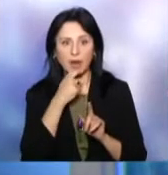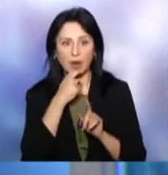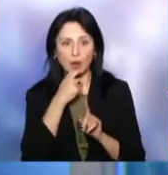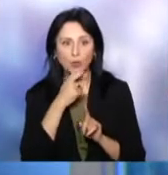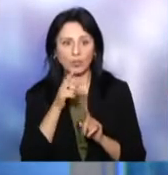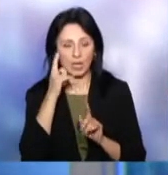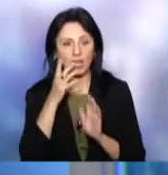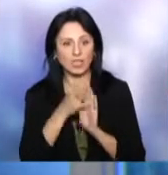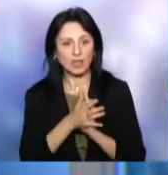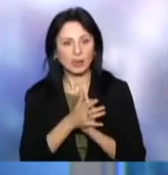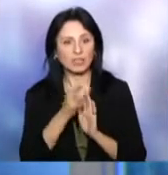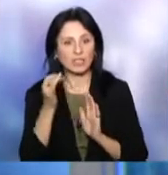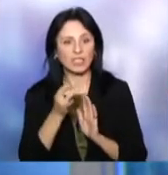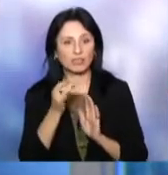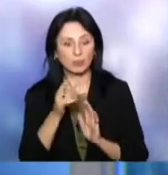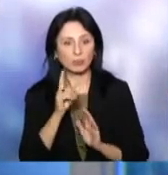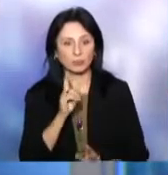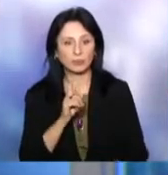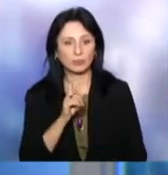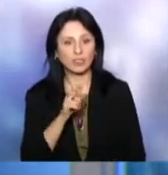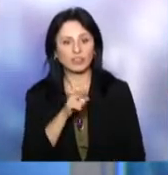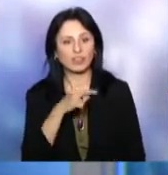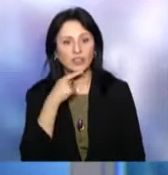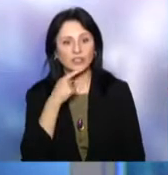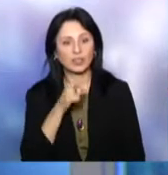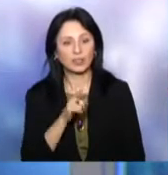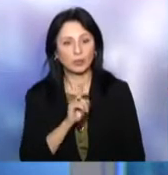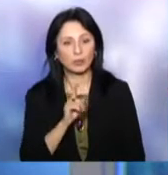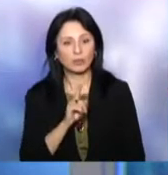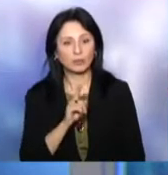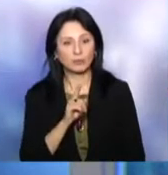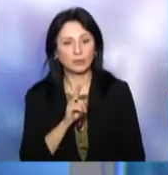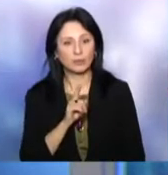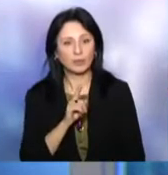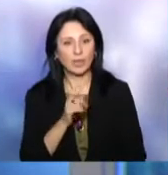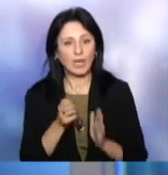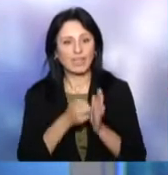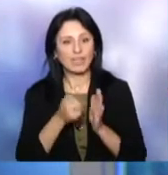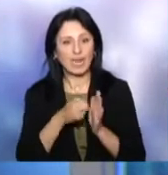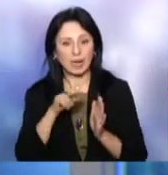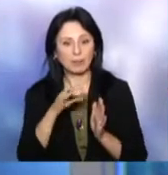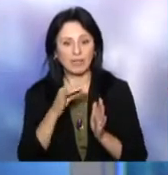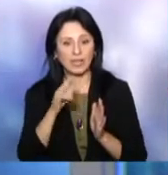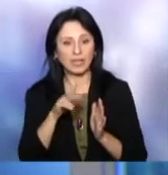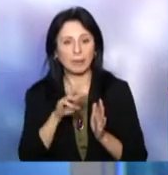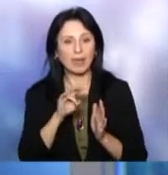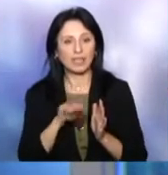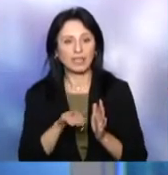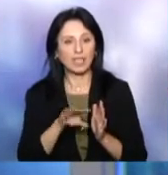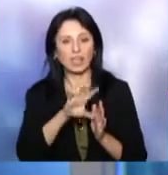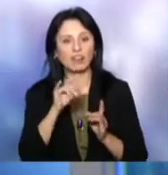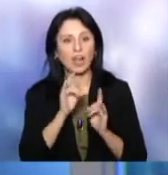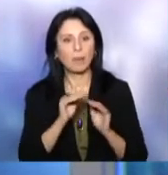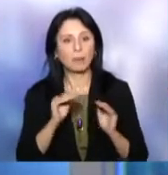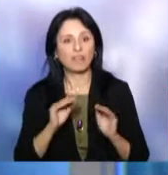მაყურებელისათვის საინტერესო, მე ვფიქრობ, თქვენ ბძანეთ, რომ აი ნაკლები აქვს პიგმენტი ბავშვთა, პრაქტიკულად ყველა